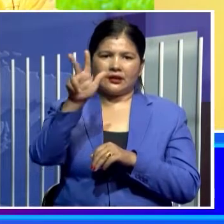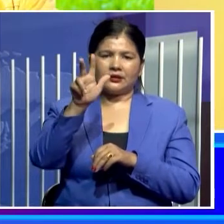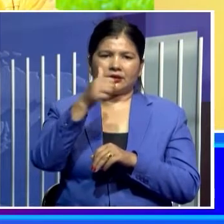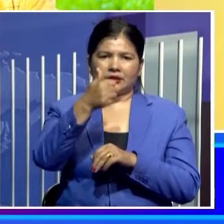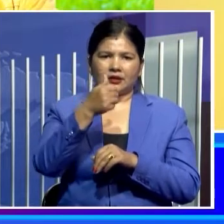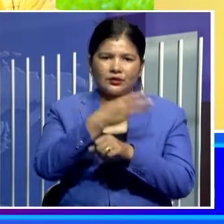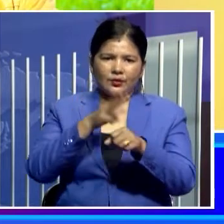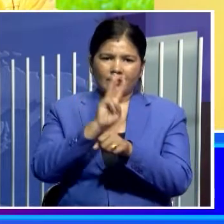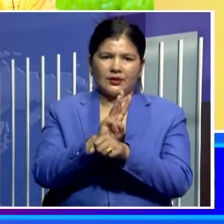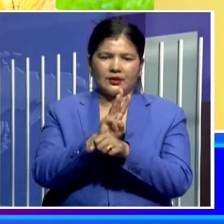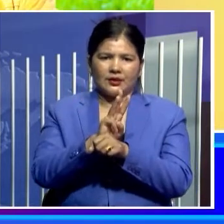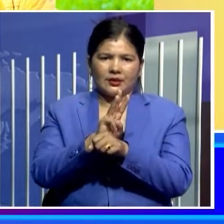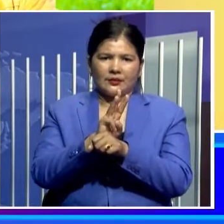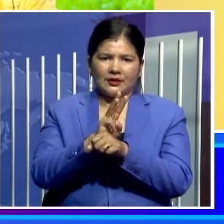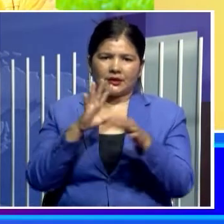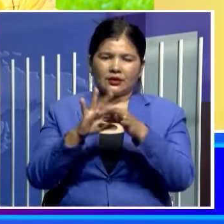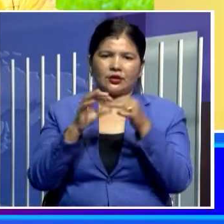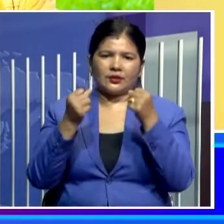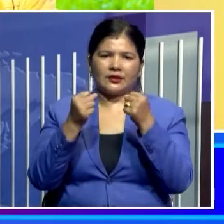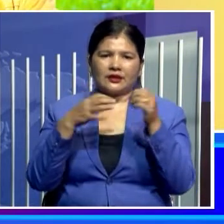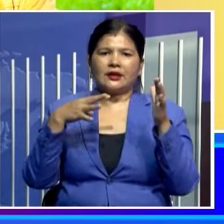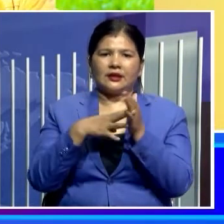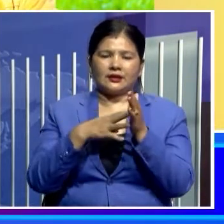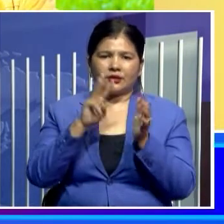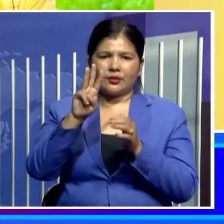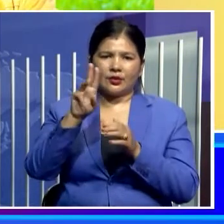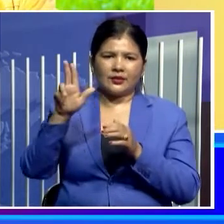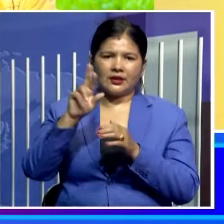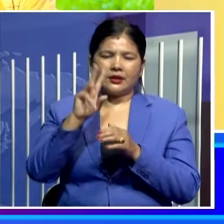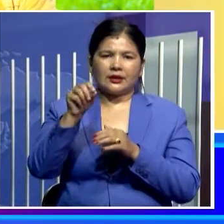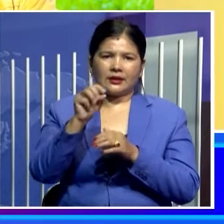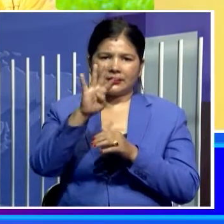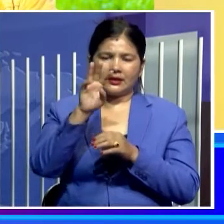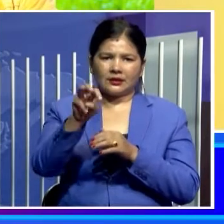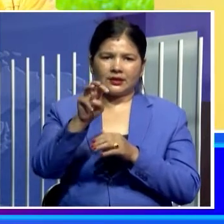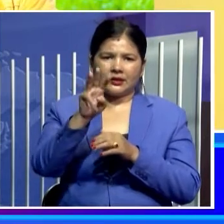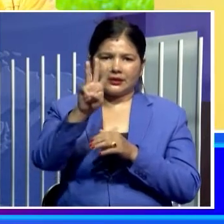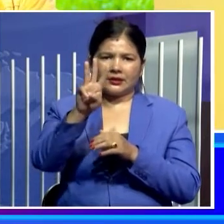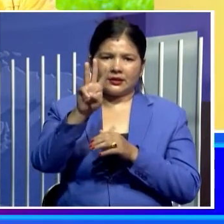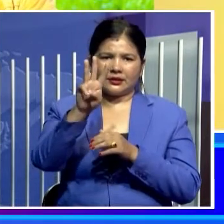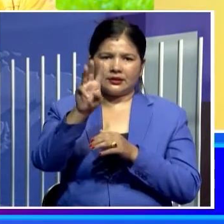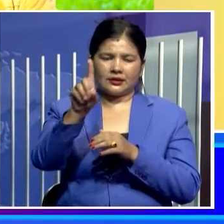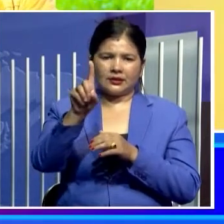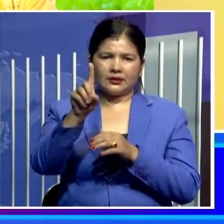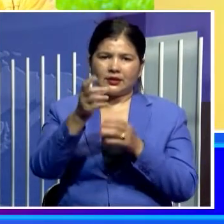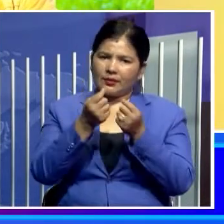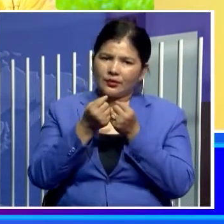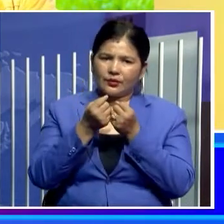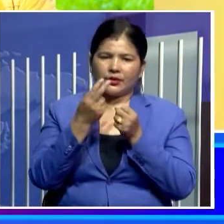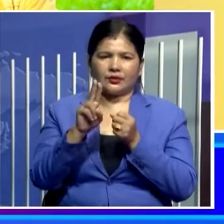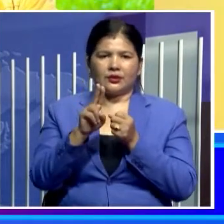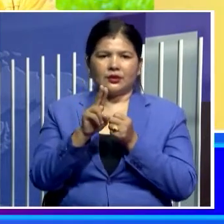उपमेयरमा गठबन्धन तर्फबाटै नेपाली कांग्रेसका मिलिया कुमारी चौधरीले 4931 मत प्राप्त गरिरहँदा नेकपा